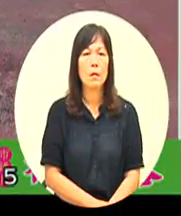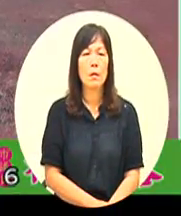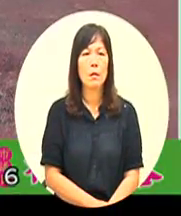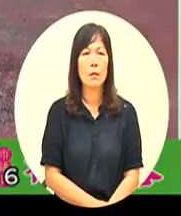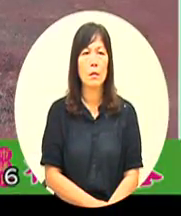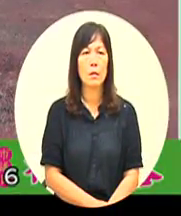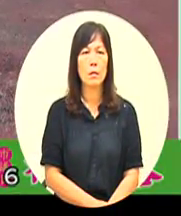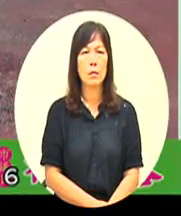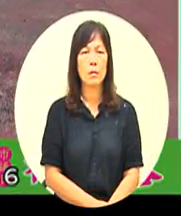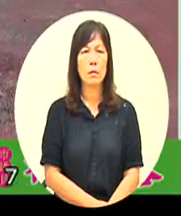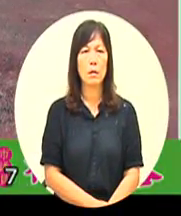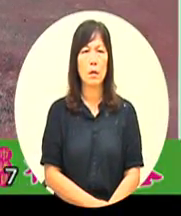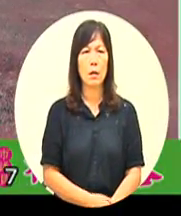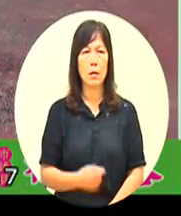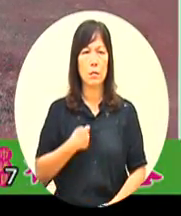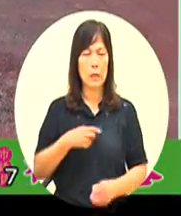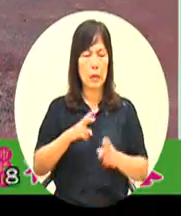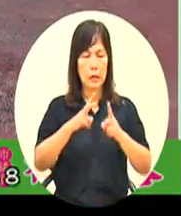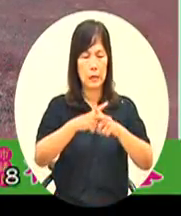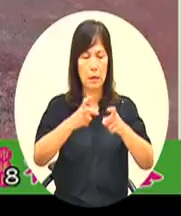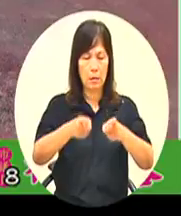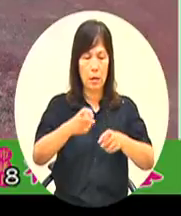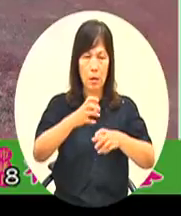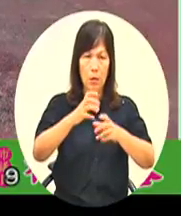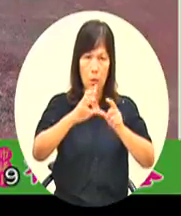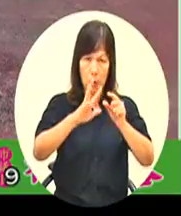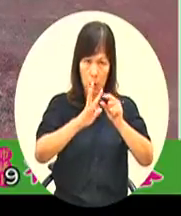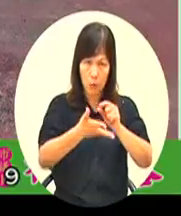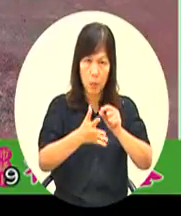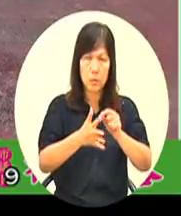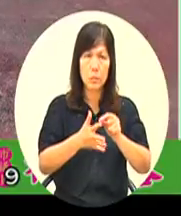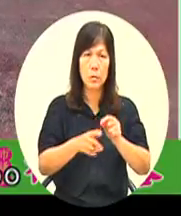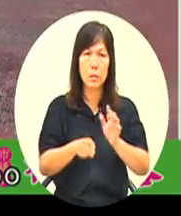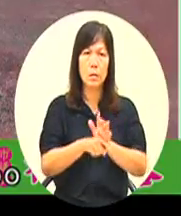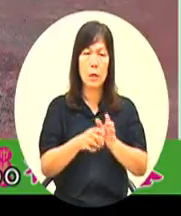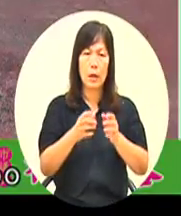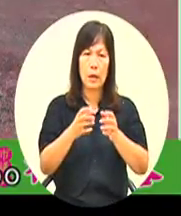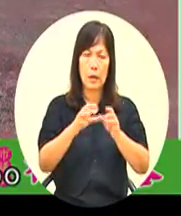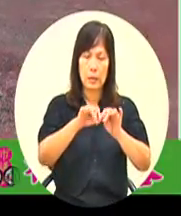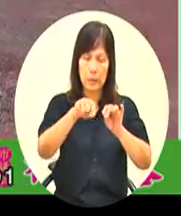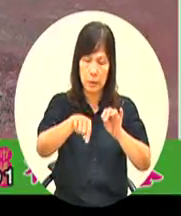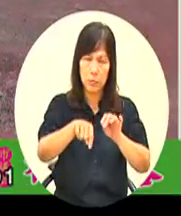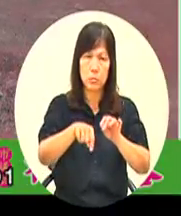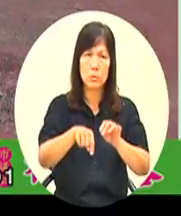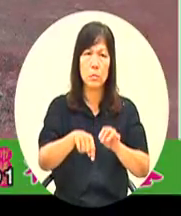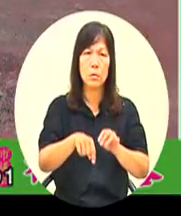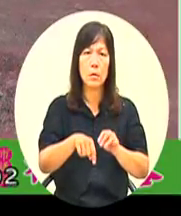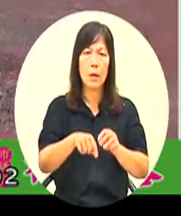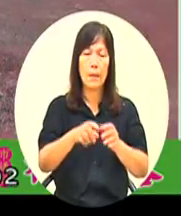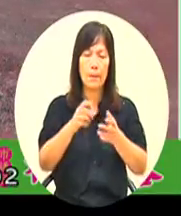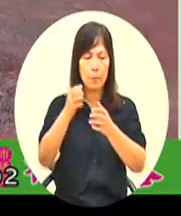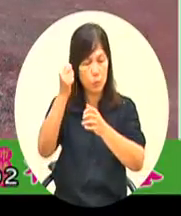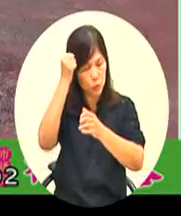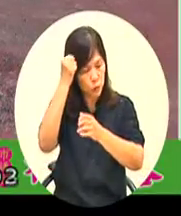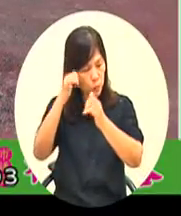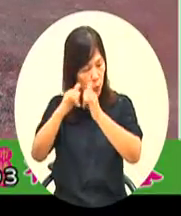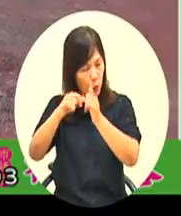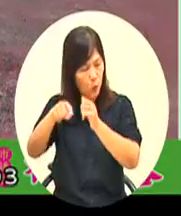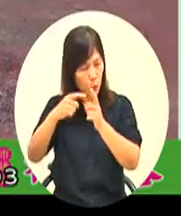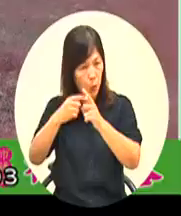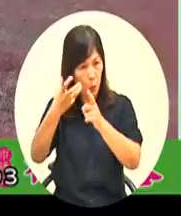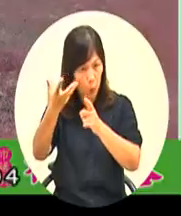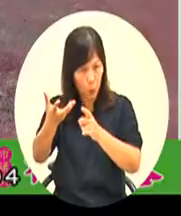个小港国中它的地区啊，他们的居民是有够多人，每